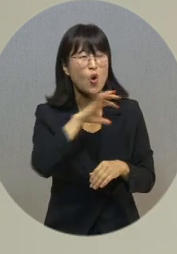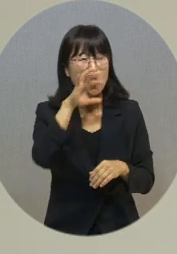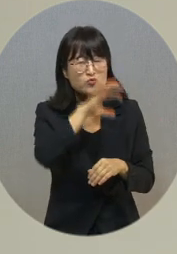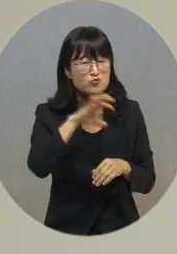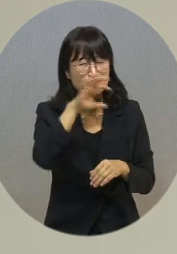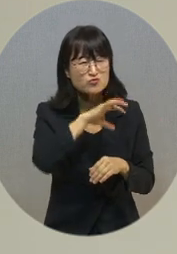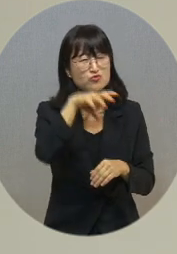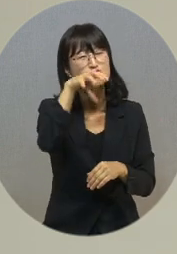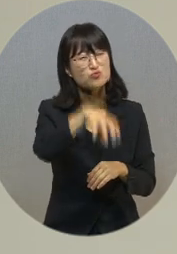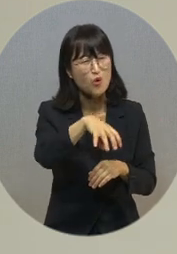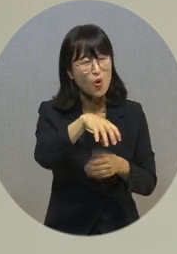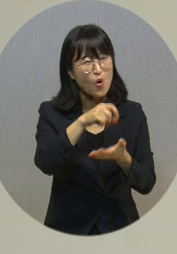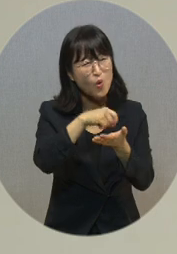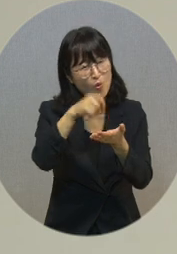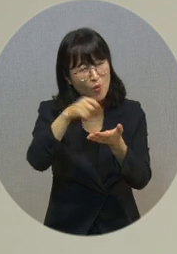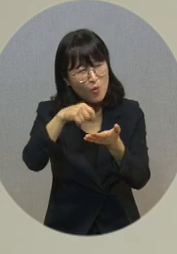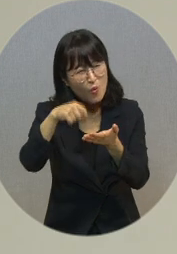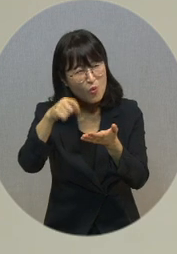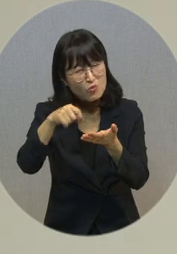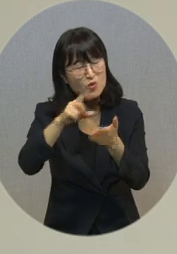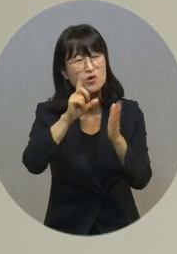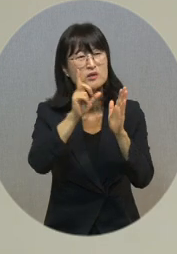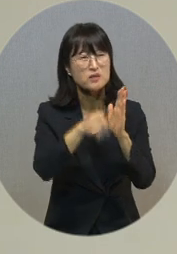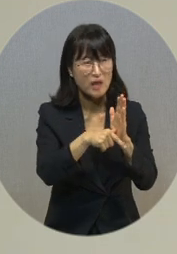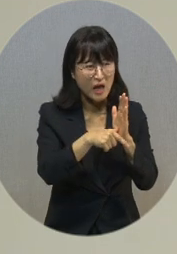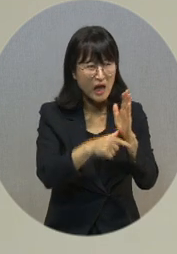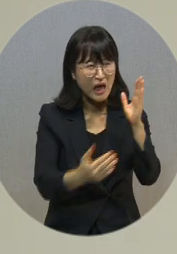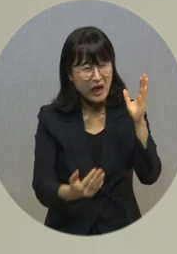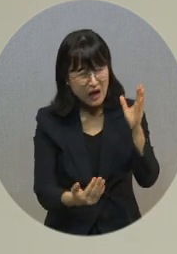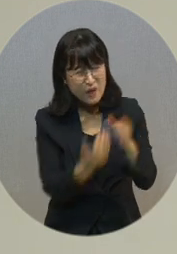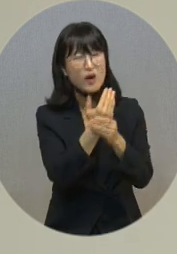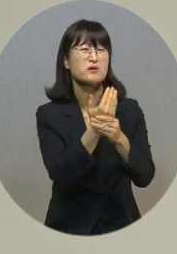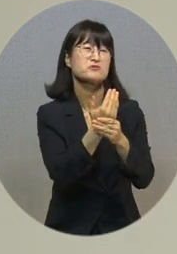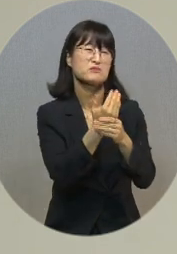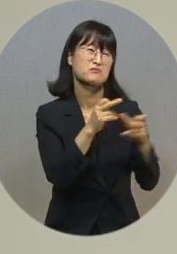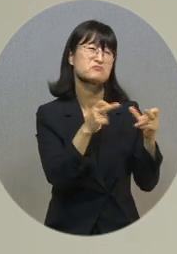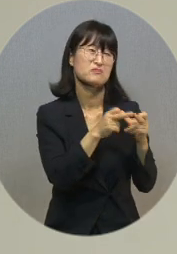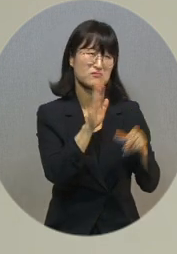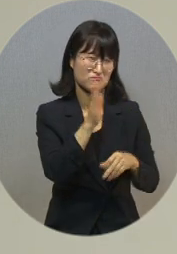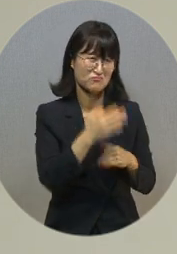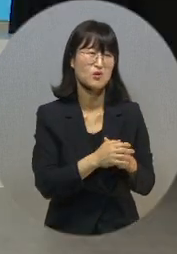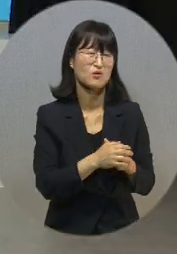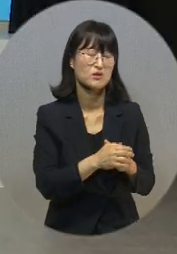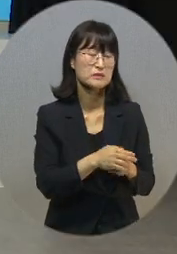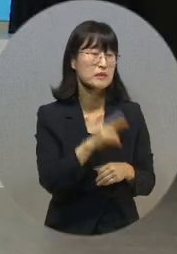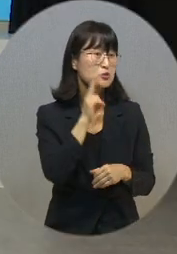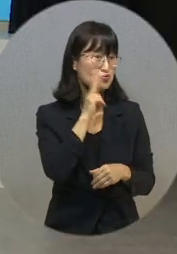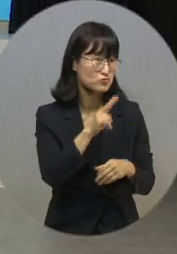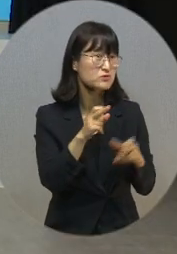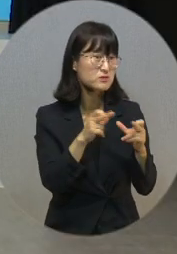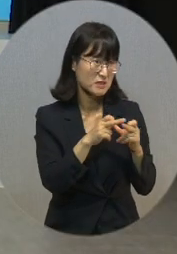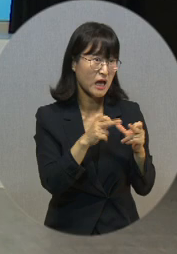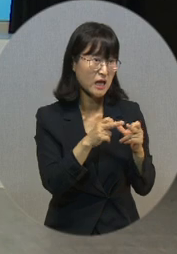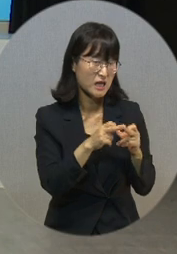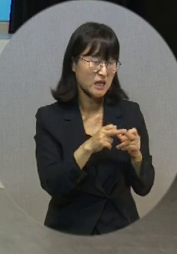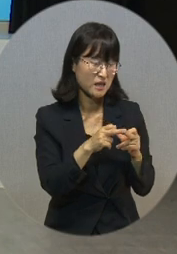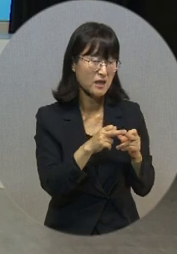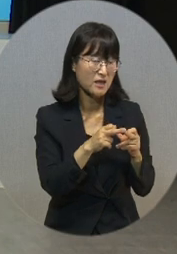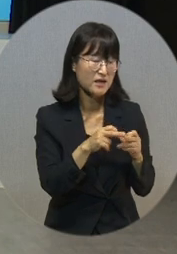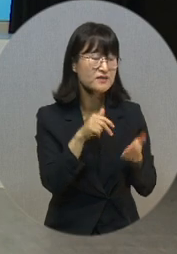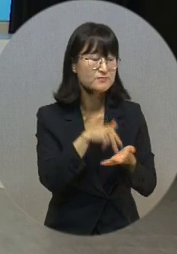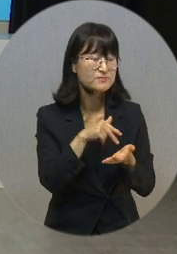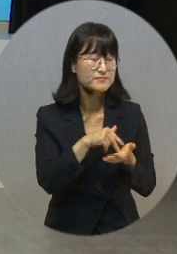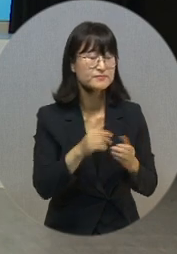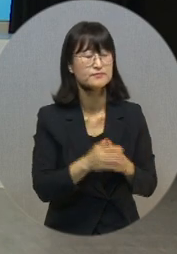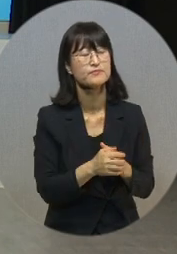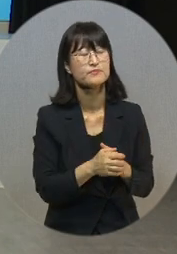무렵에 사고로 이렇게 이제 장애가 되셨잖아요. 지금 중증장애시잖아요. 네. 정말 중증장애를 갖고 여태까지